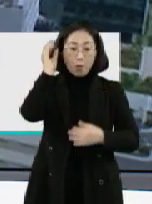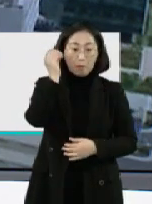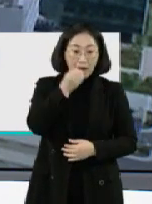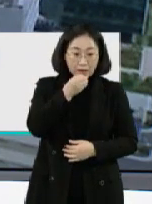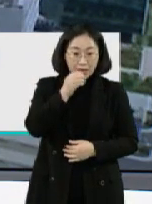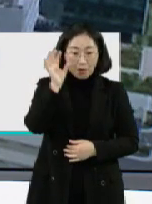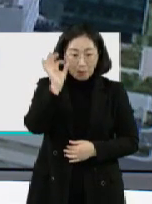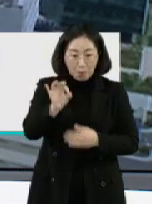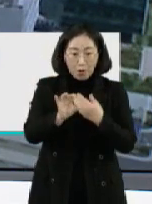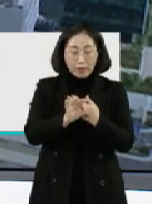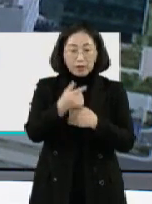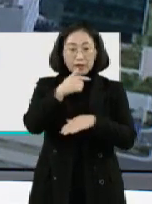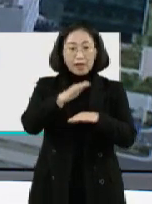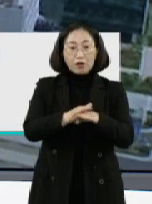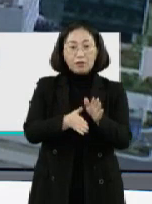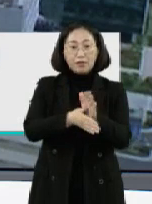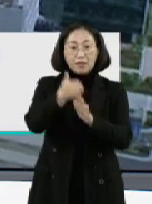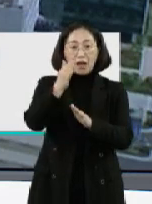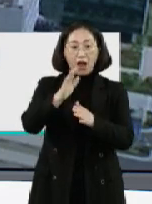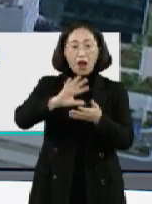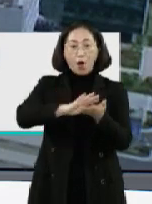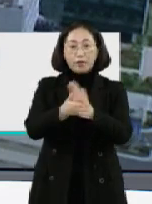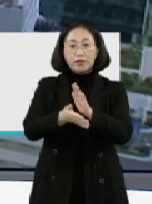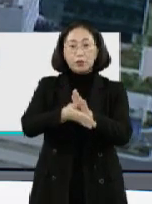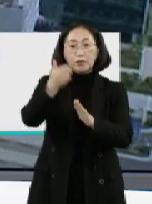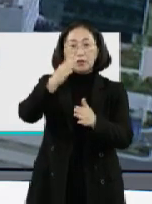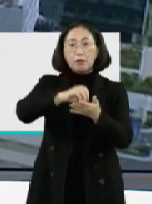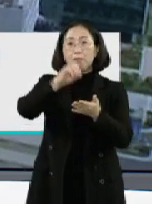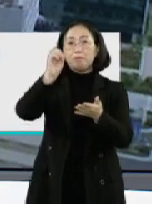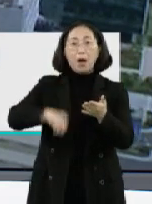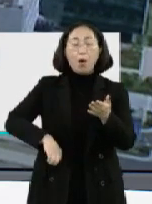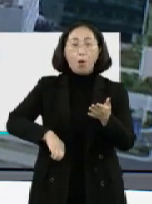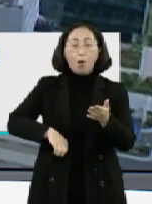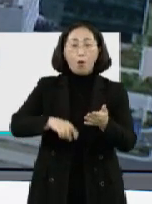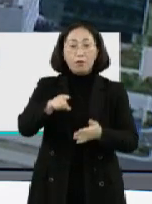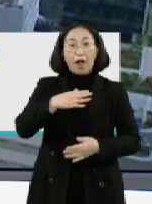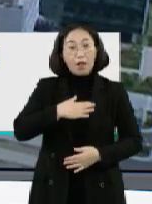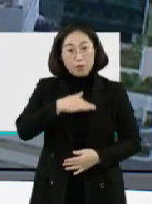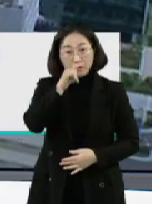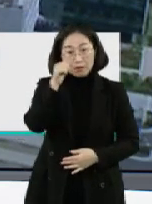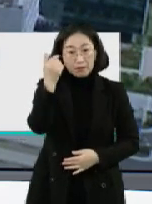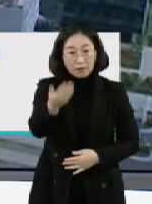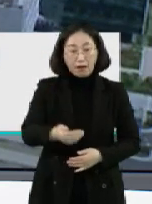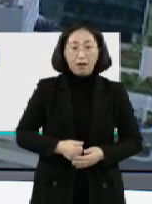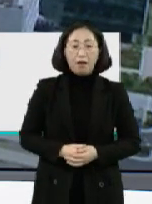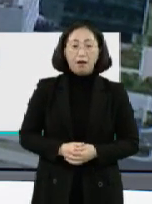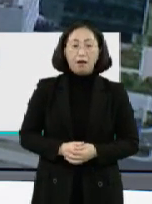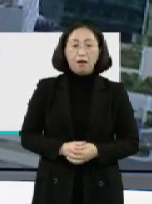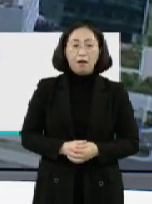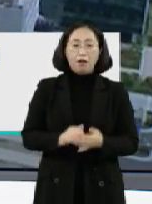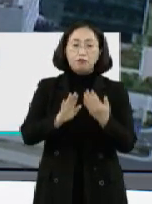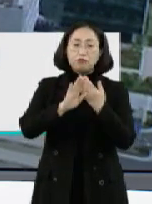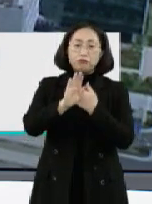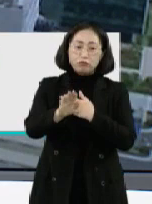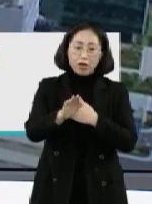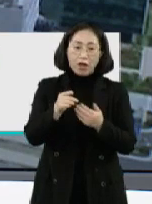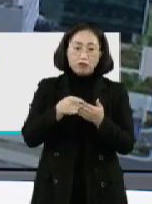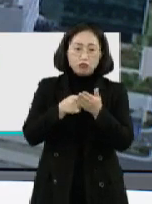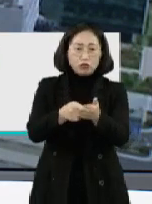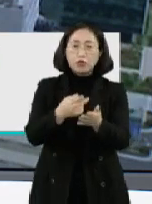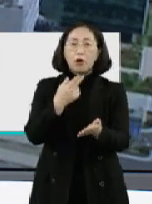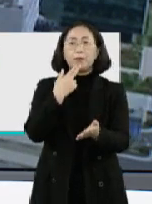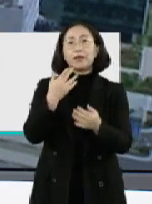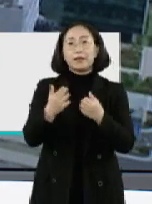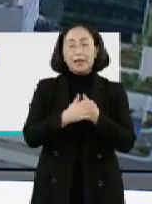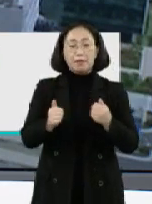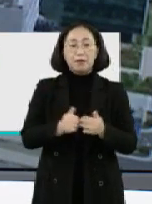대전은 아직도 혁신도시에서 제외된 곳으로 표시돼 있는 것 알고 계십니까? 후속 조치가 멈춰진 때문인데요.